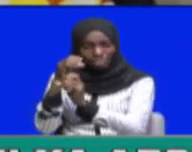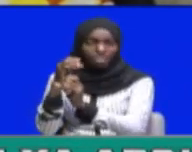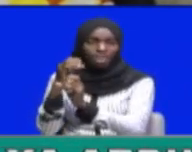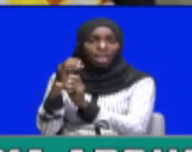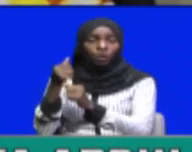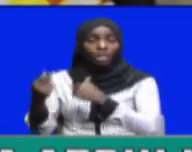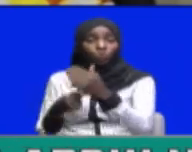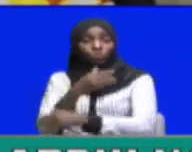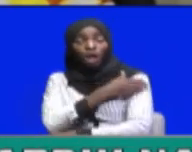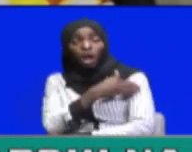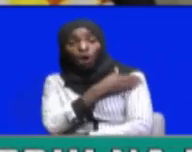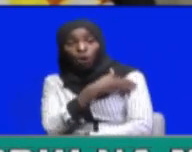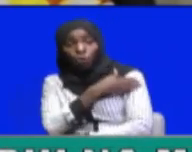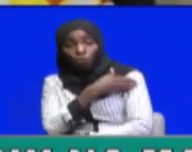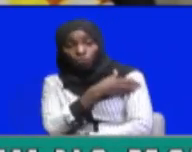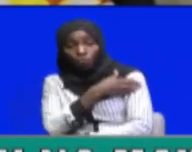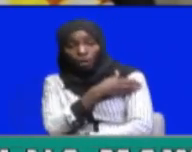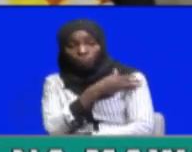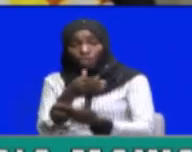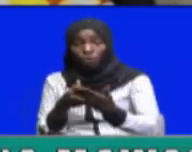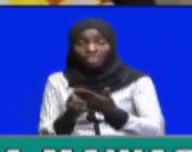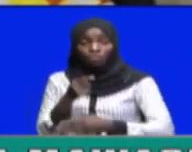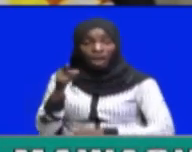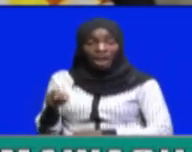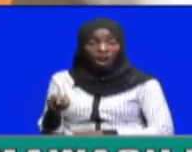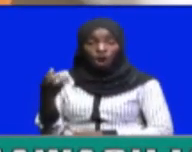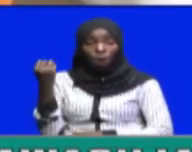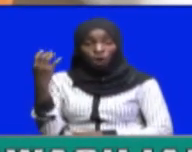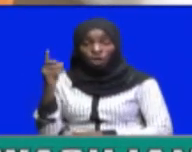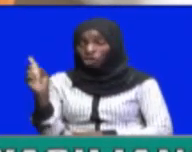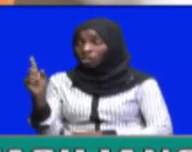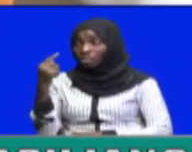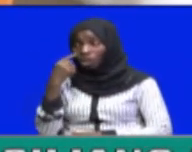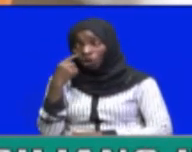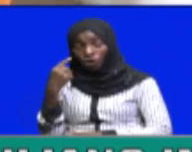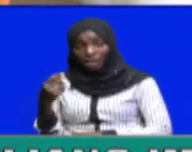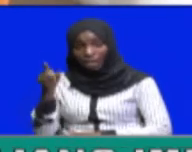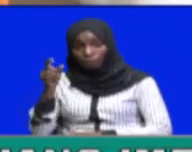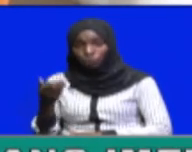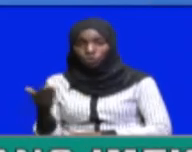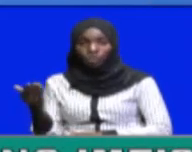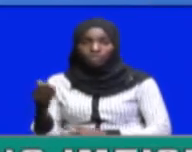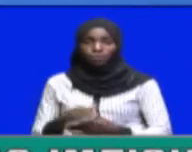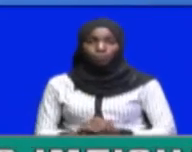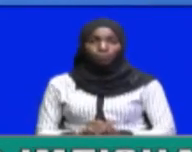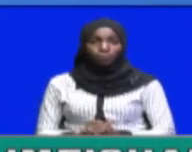kumhudumia mgonjwa huyo, kwa sababu wagonjwa wa aina hiyo haruhusi tu kuguswa na mtu yeyote. Endapo kiripoti ni Hamisu Ali,